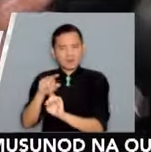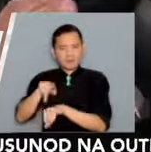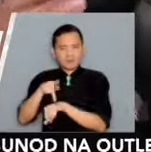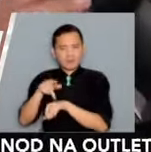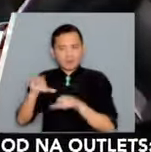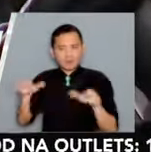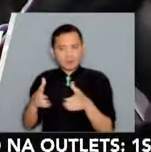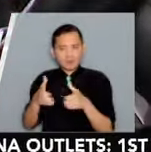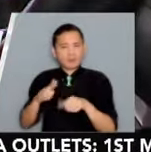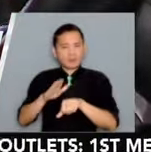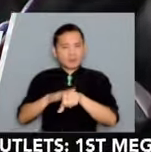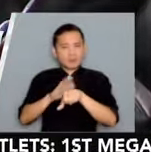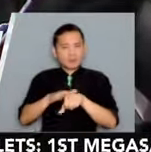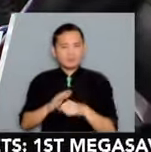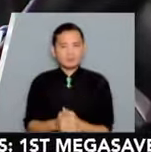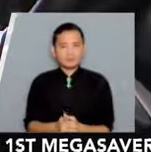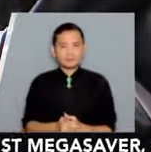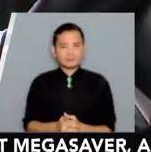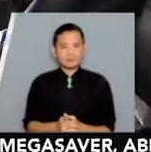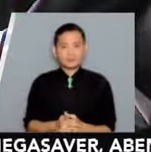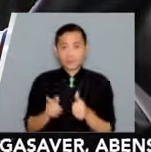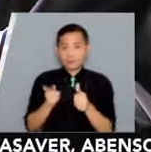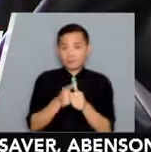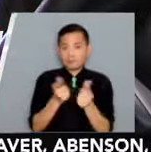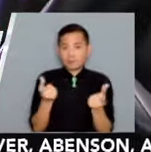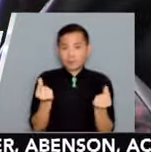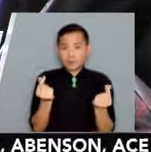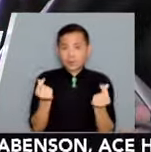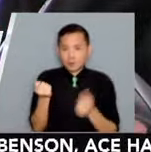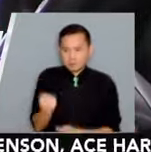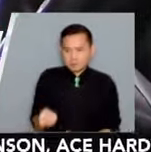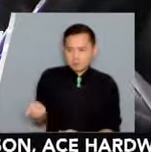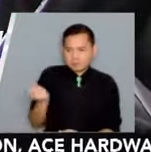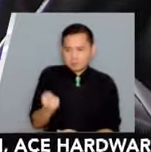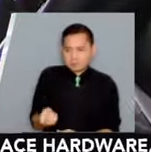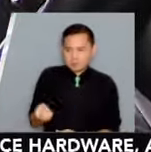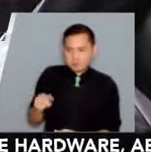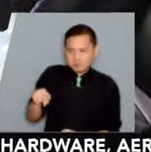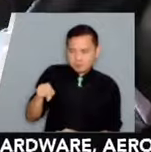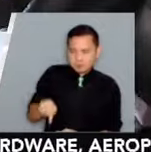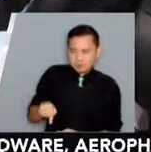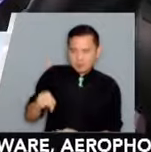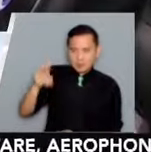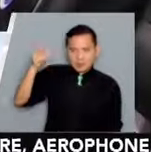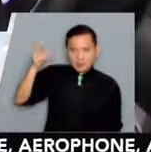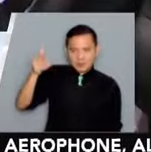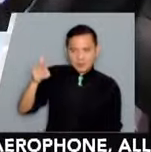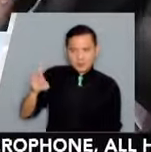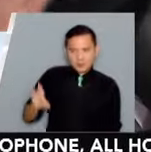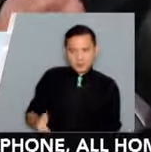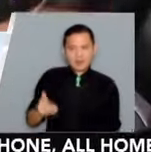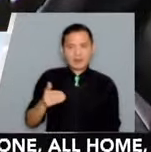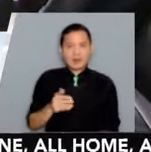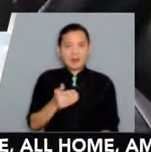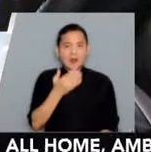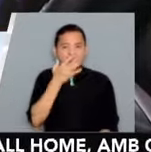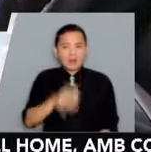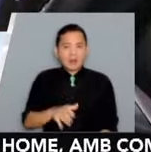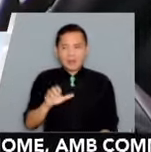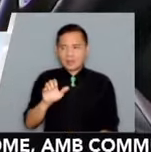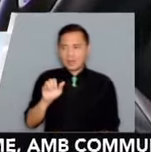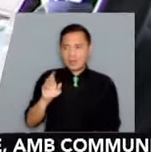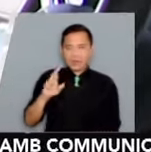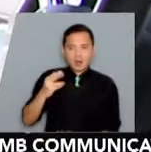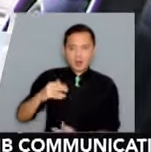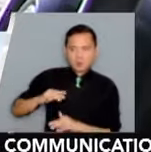open the windows, and ventilate it, bring down the windows, no? So that the hot air will rise and you can exit, it can exit